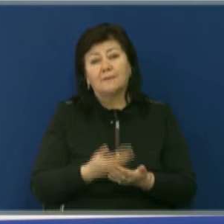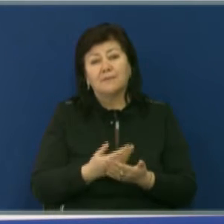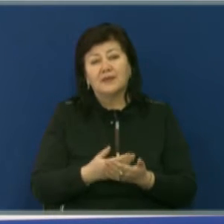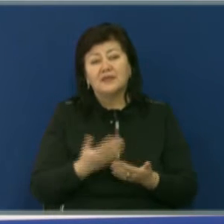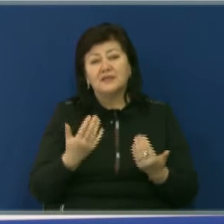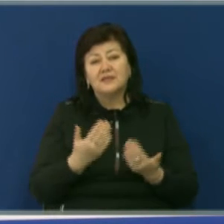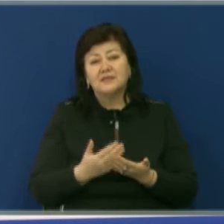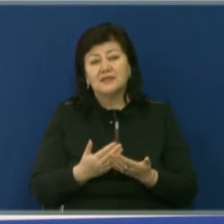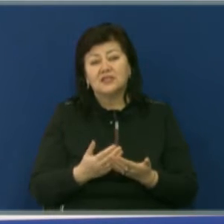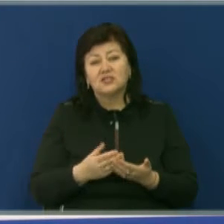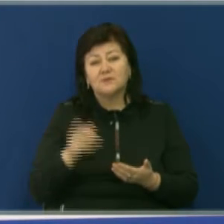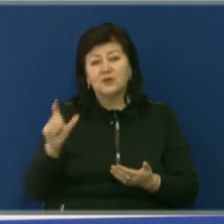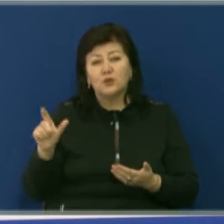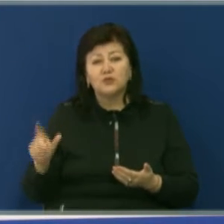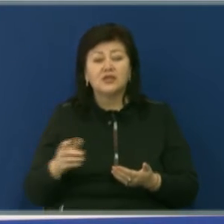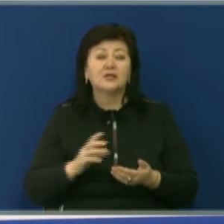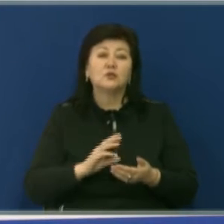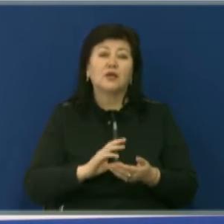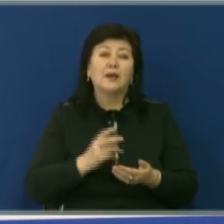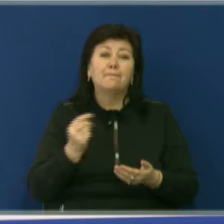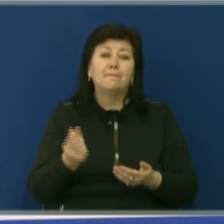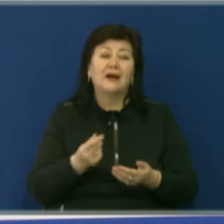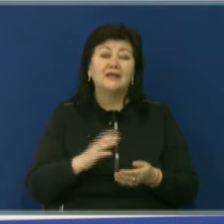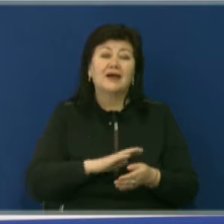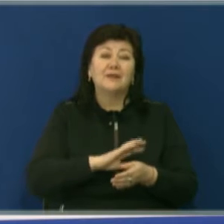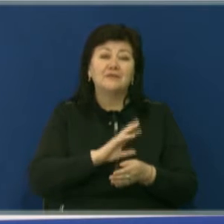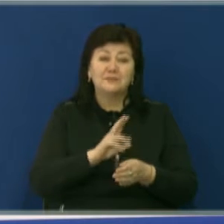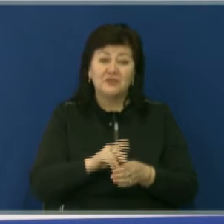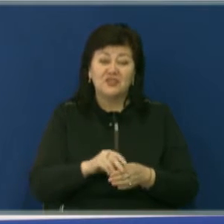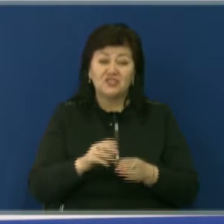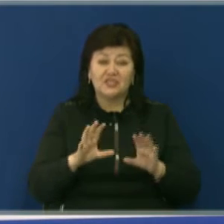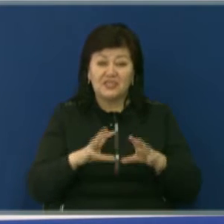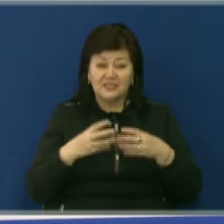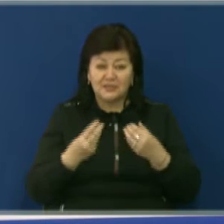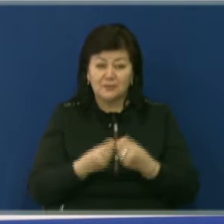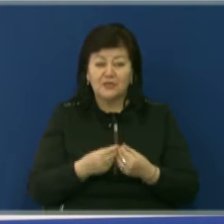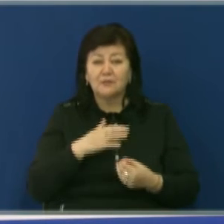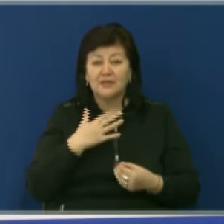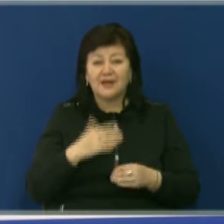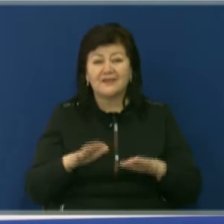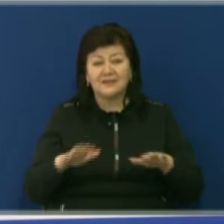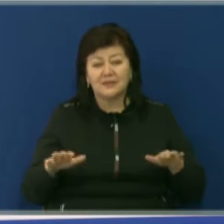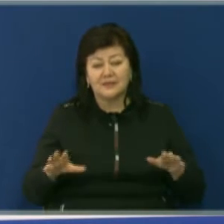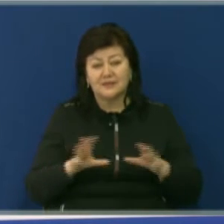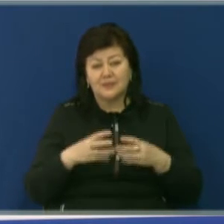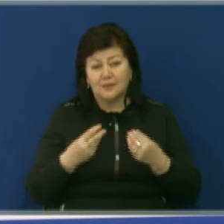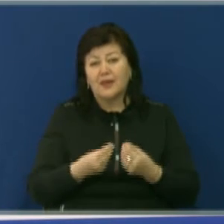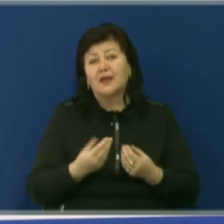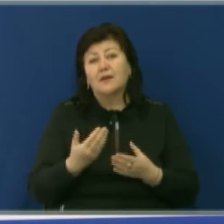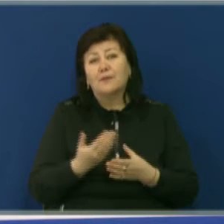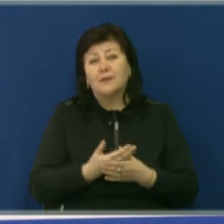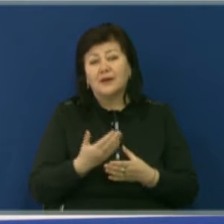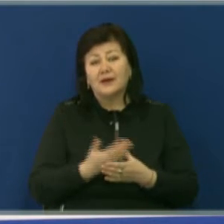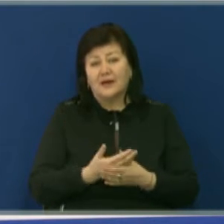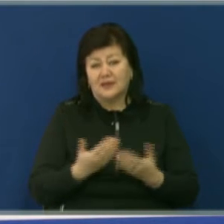қамтылған және көпбалалы отбасылар санатындағы түлектерге басымдық беріледі. Сонымен қатар жұмыспен қамту орталығы ізденушілерге арнайы